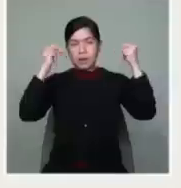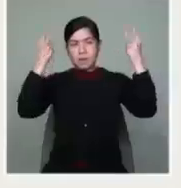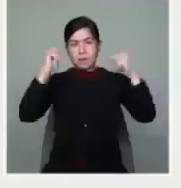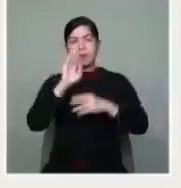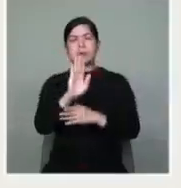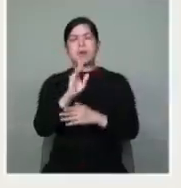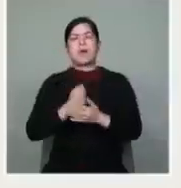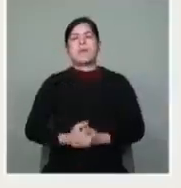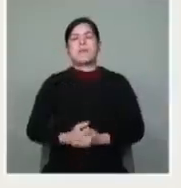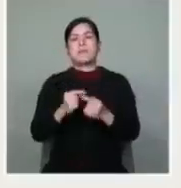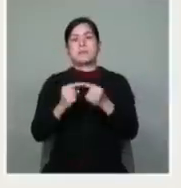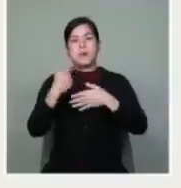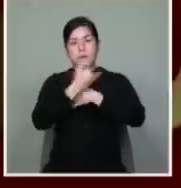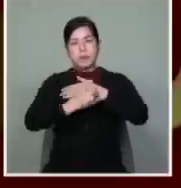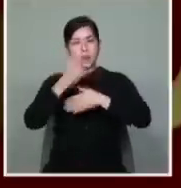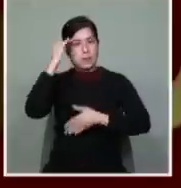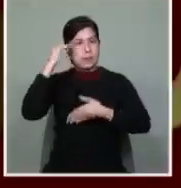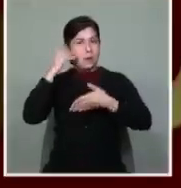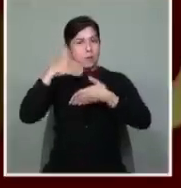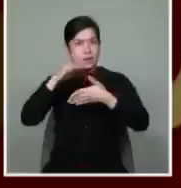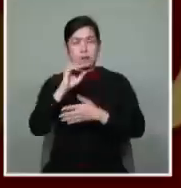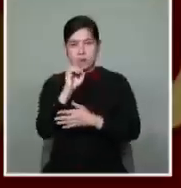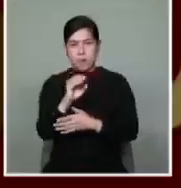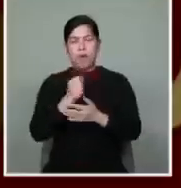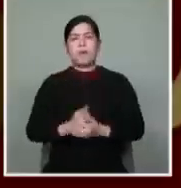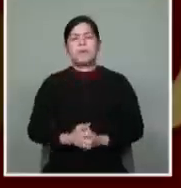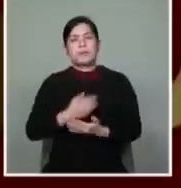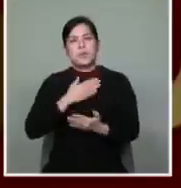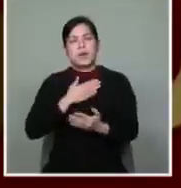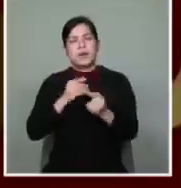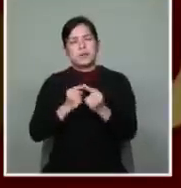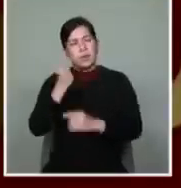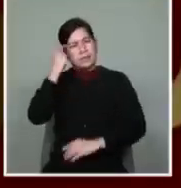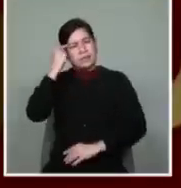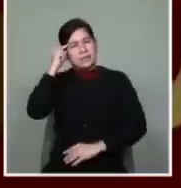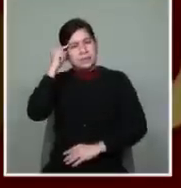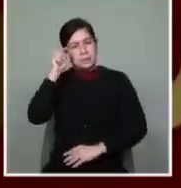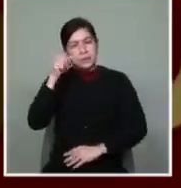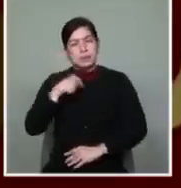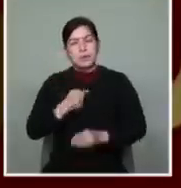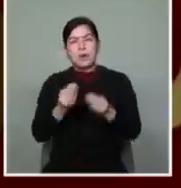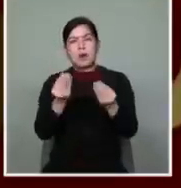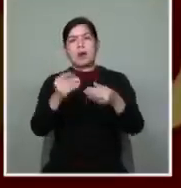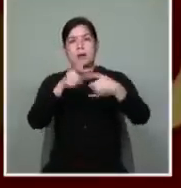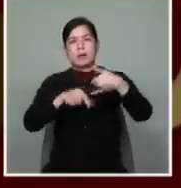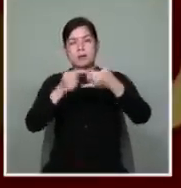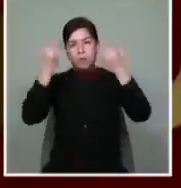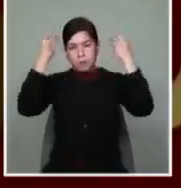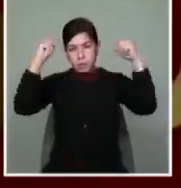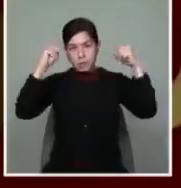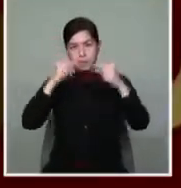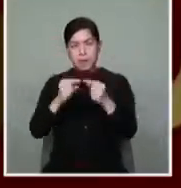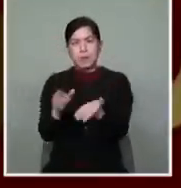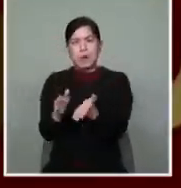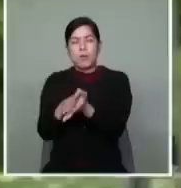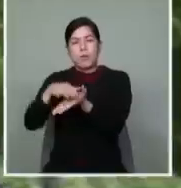เมลานีภรรยาของเขาโดยคิมกล่าวว่าเขาหวังอย่างจริงใจว่าประธานาธิบดีสหรัฐและสุภาพสตรีหมาย